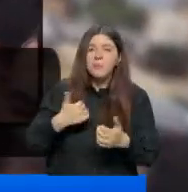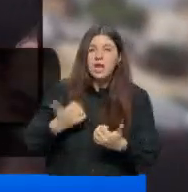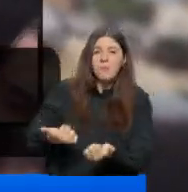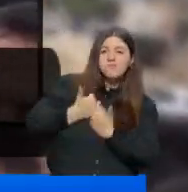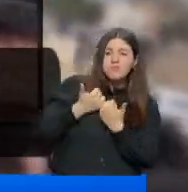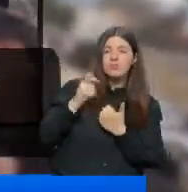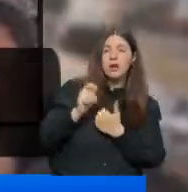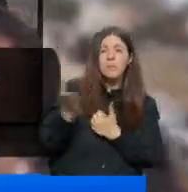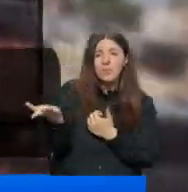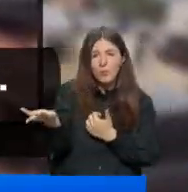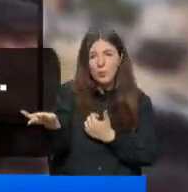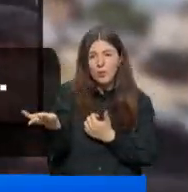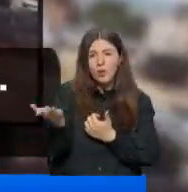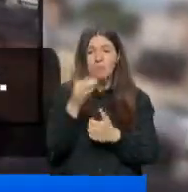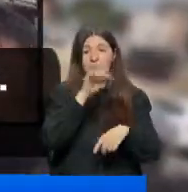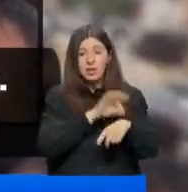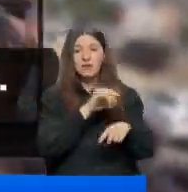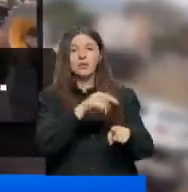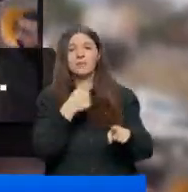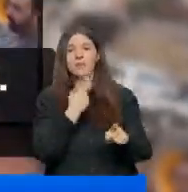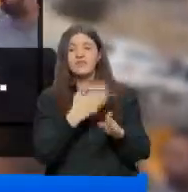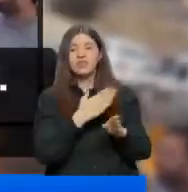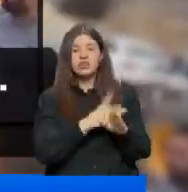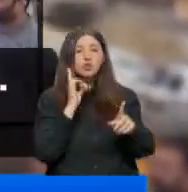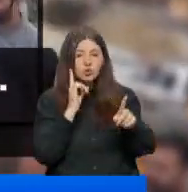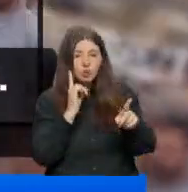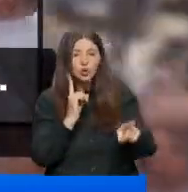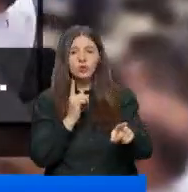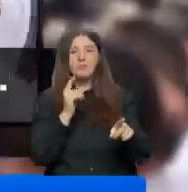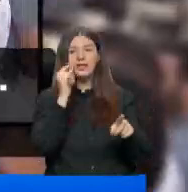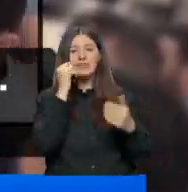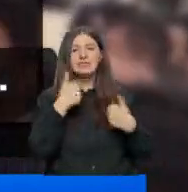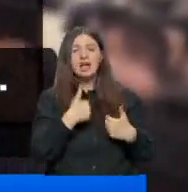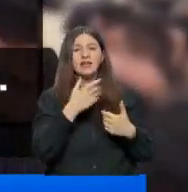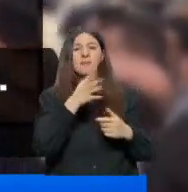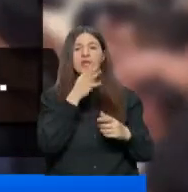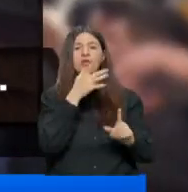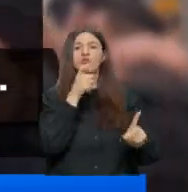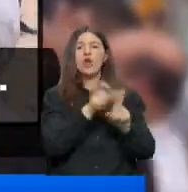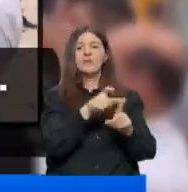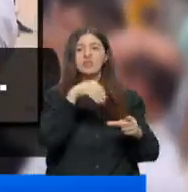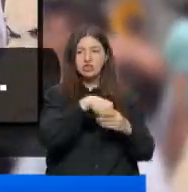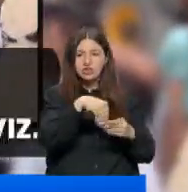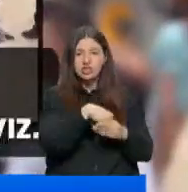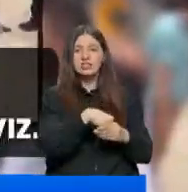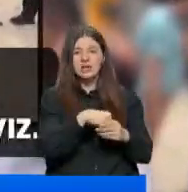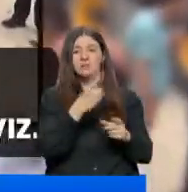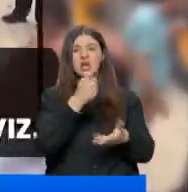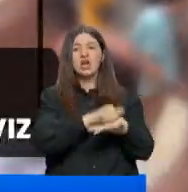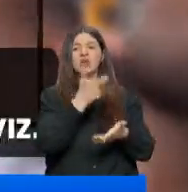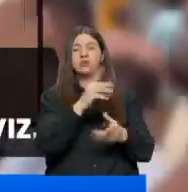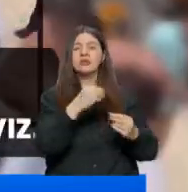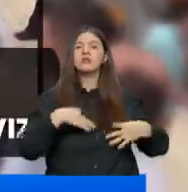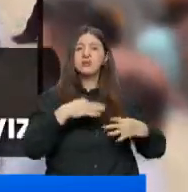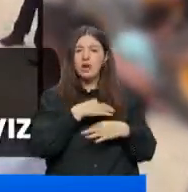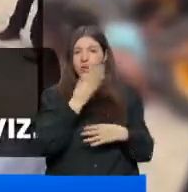istiyoruz. Beni itekliyor. Bir dakika, burada ben bir vatandaşı dinliyorum. Kişisel verilerin korunması çerçevesinde bir gazeteci